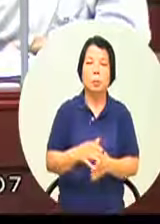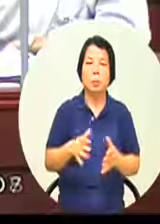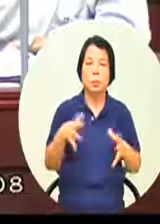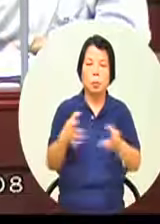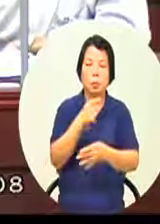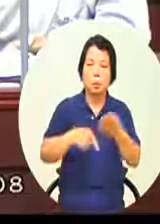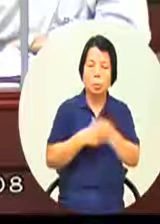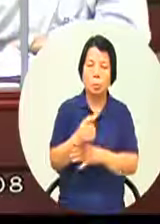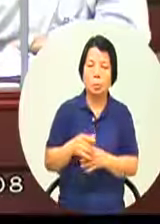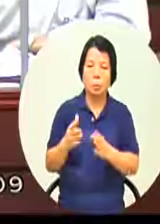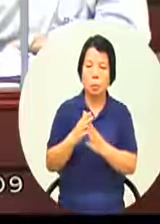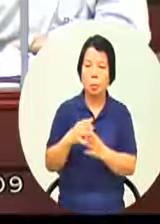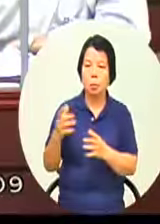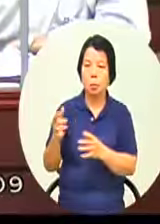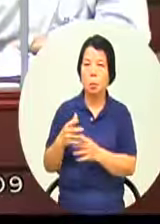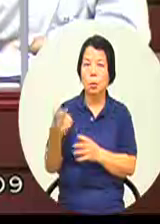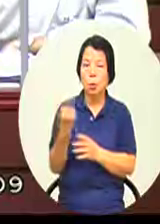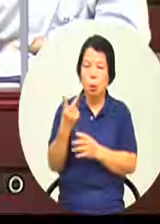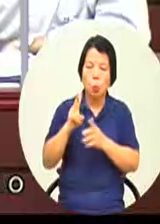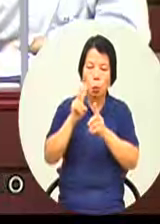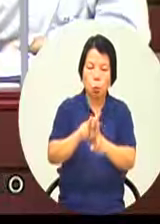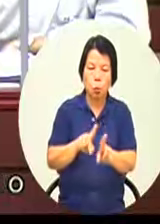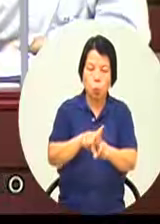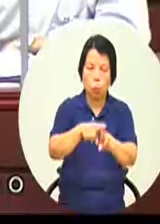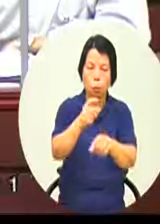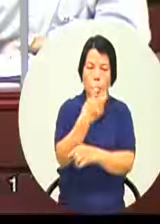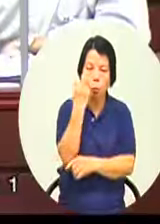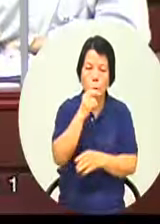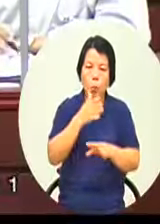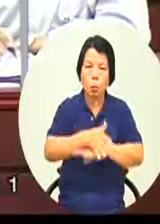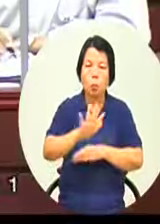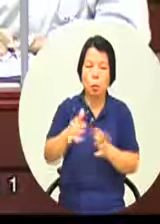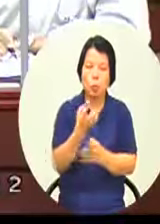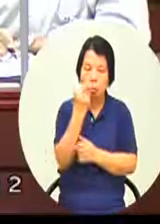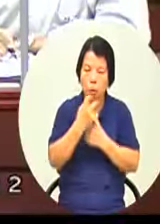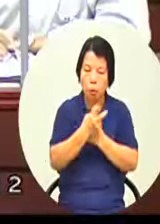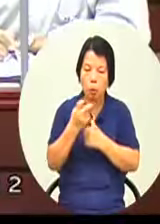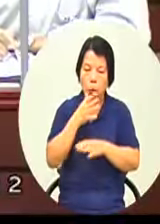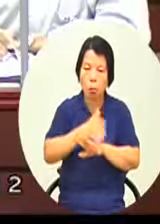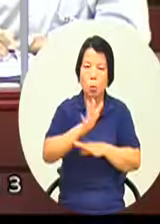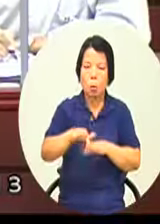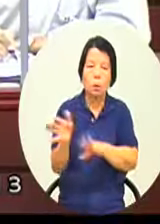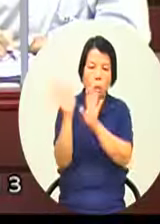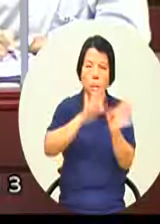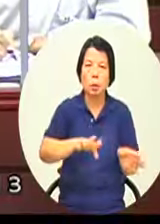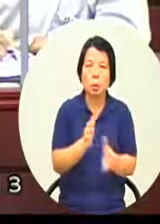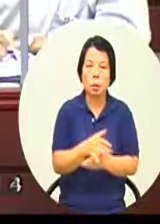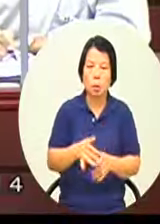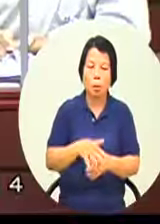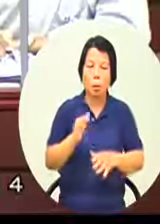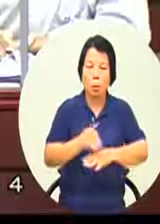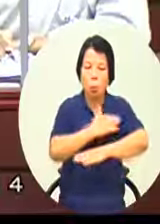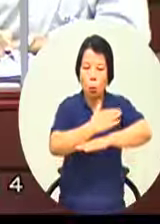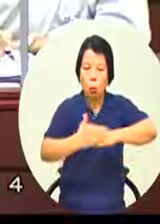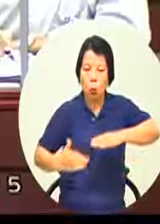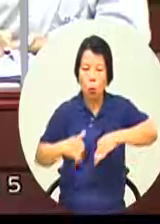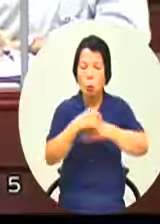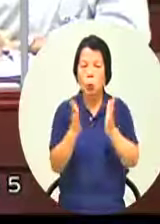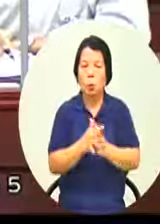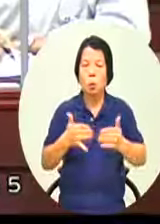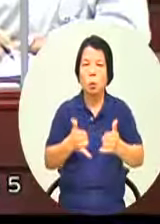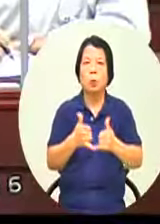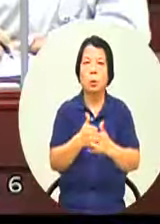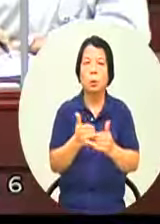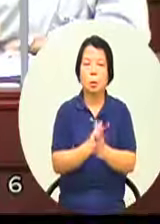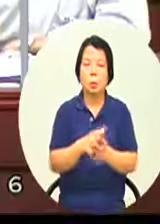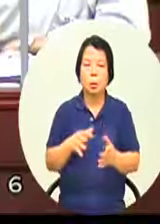跟议员现勘过后哈，那我们回来有检讨那两个方向，一个是现况很多的这种斜坡道，那屋主都有把。目